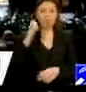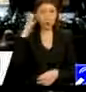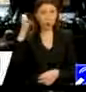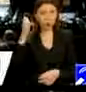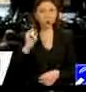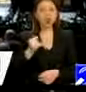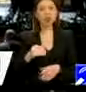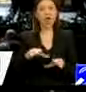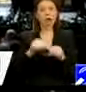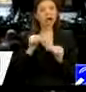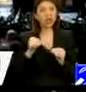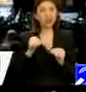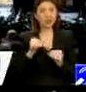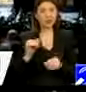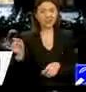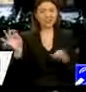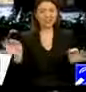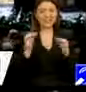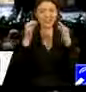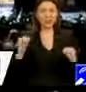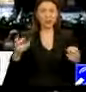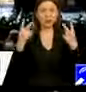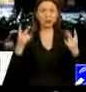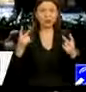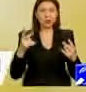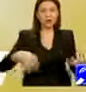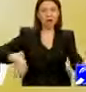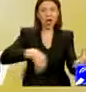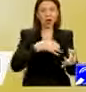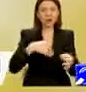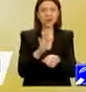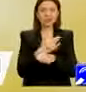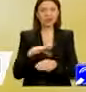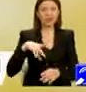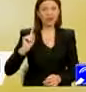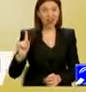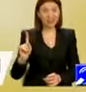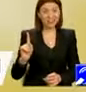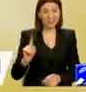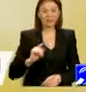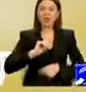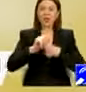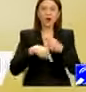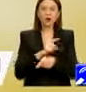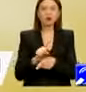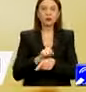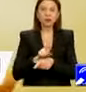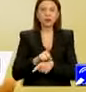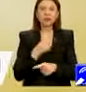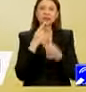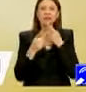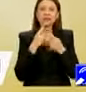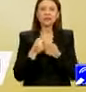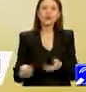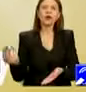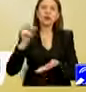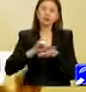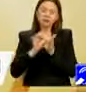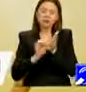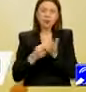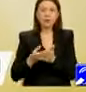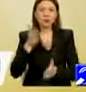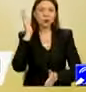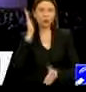Culturii și a fost acceptată de dirijorul principal al Orchestrei Naționale a Franței. În următoarea perioadă se vor discuta detaliile